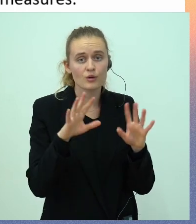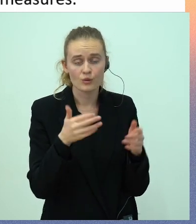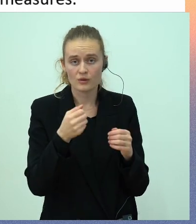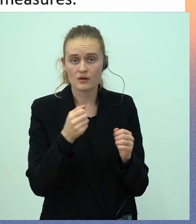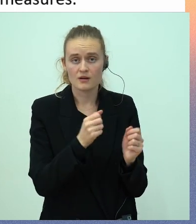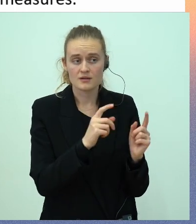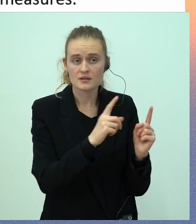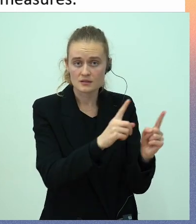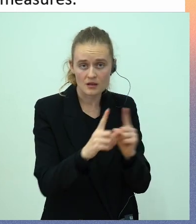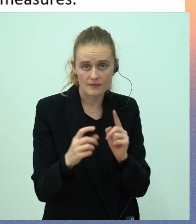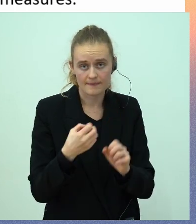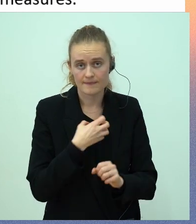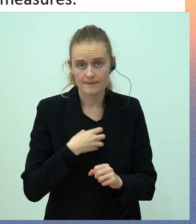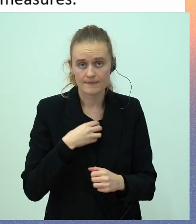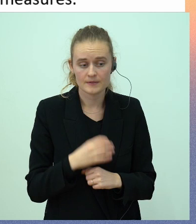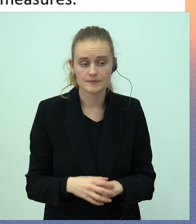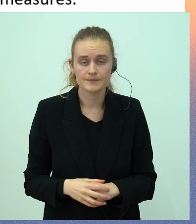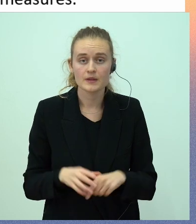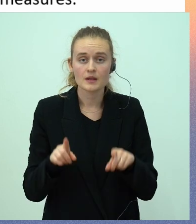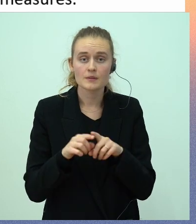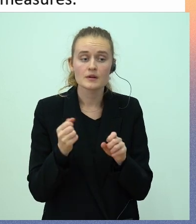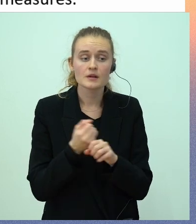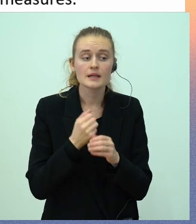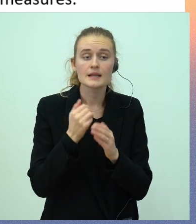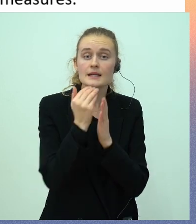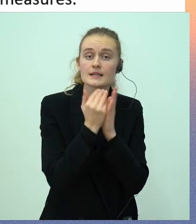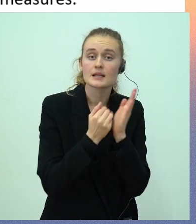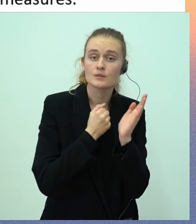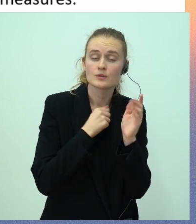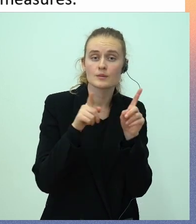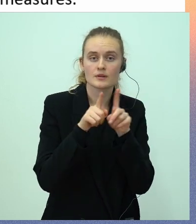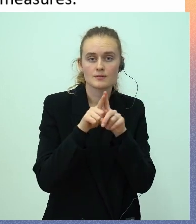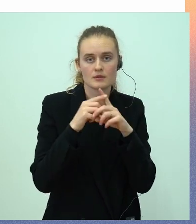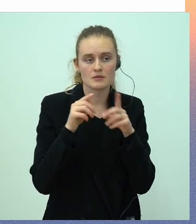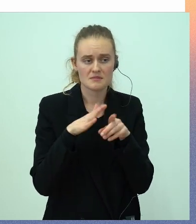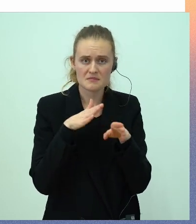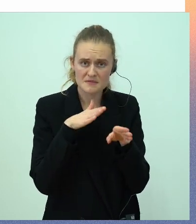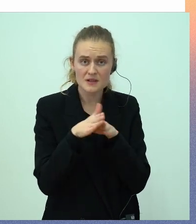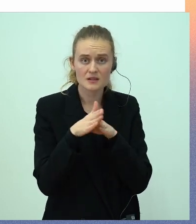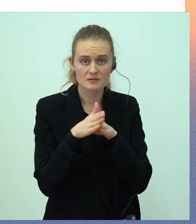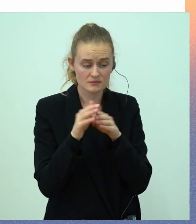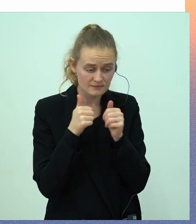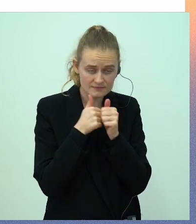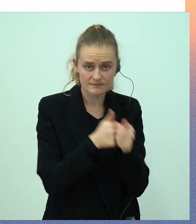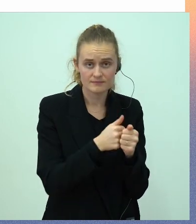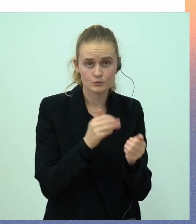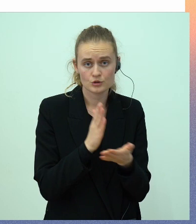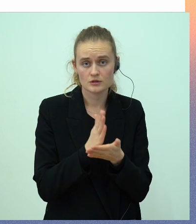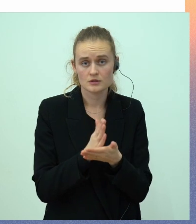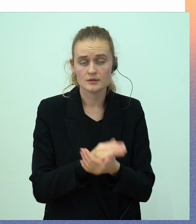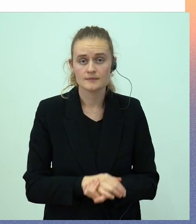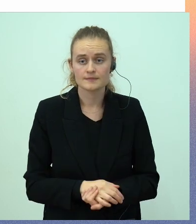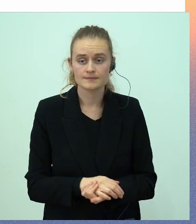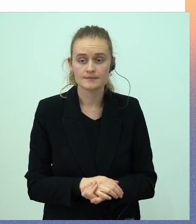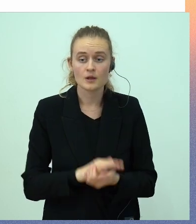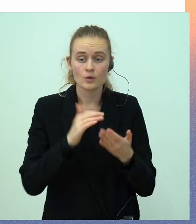Toliau labai svarbu ne tik turėti įstatymus, bet ir juos įgyvendinti. Mes visuomet pastebime, jog jeigu tinkamai